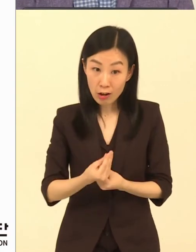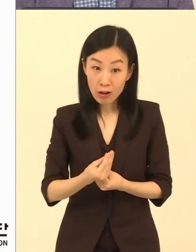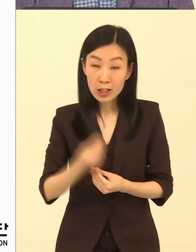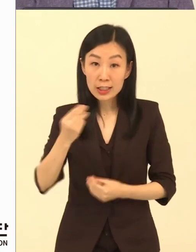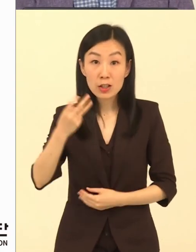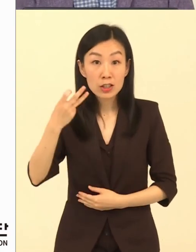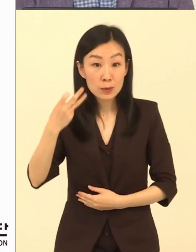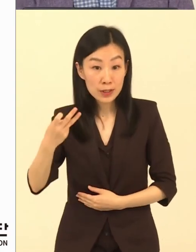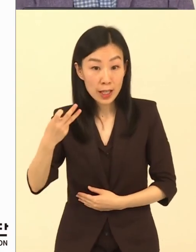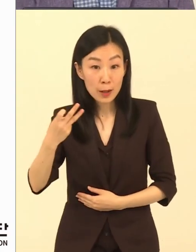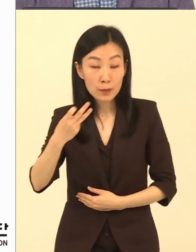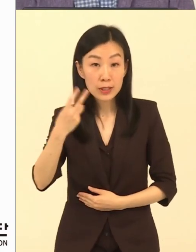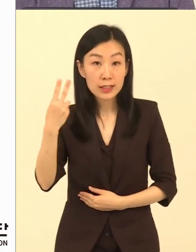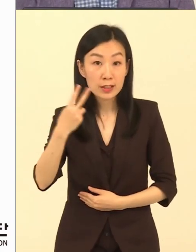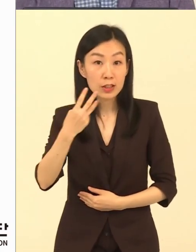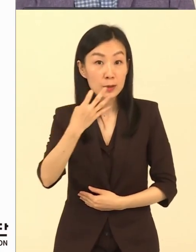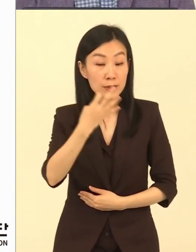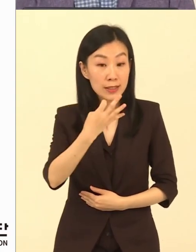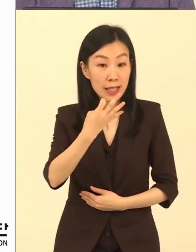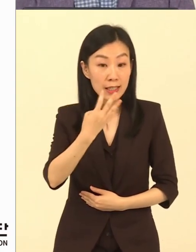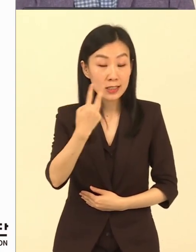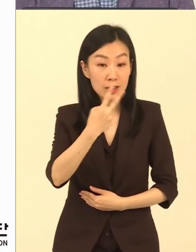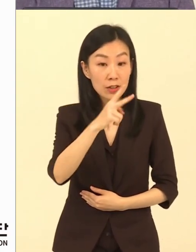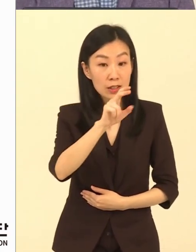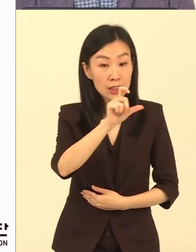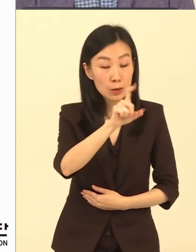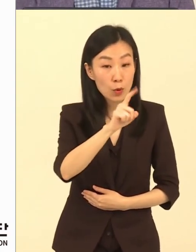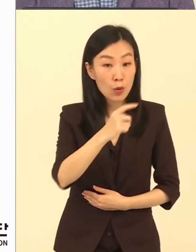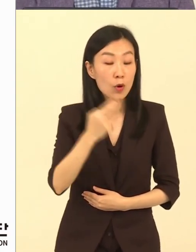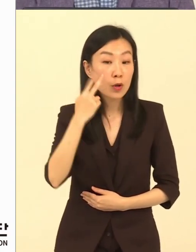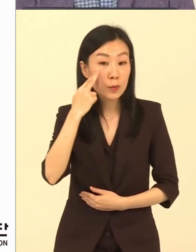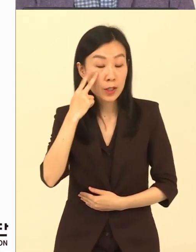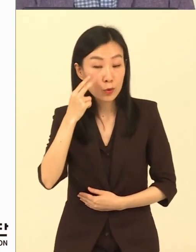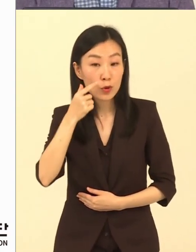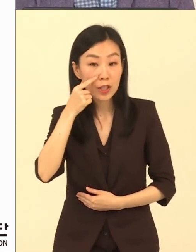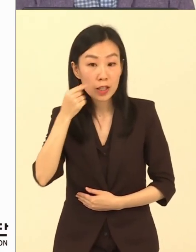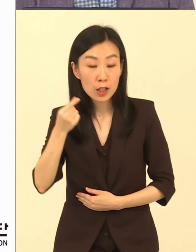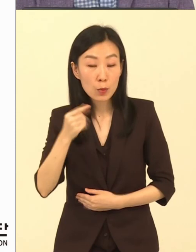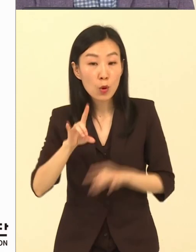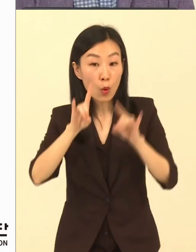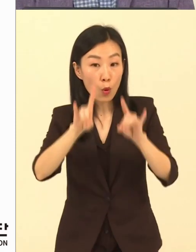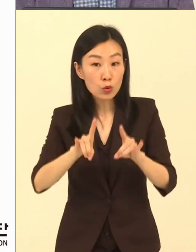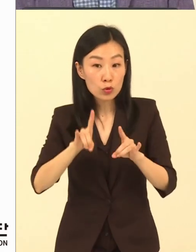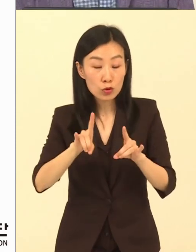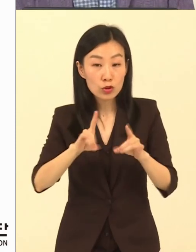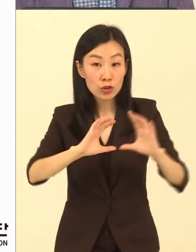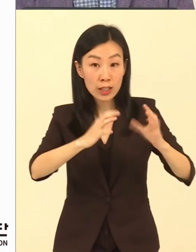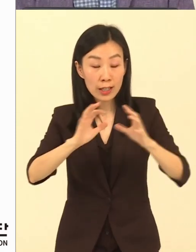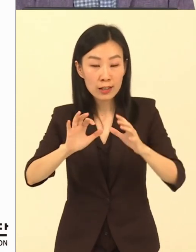2013년, 14년, 15년 미국, 일본, 호주에서 여러 분석한 결과